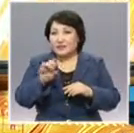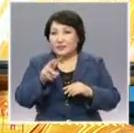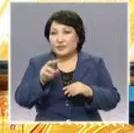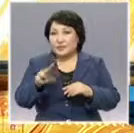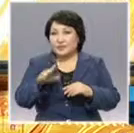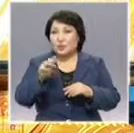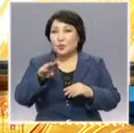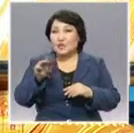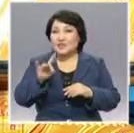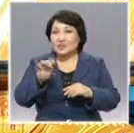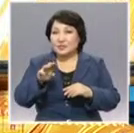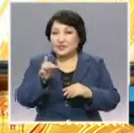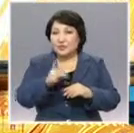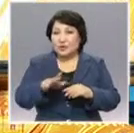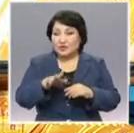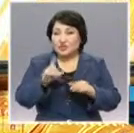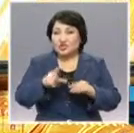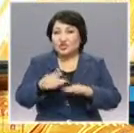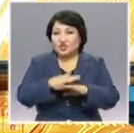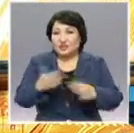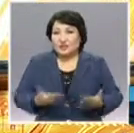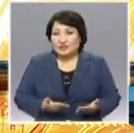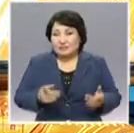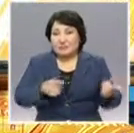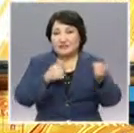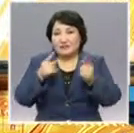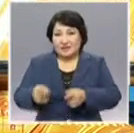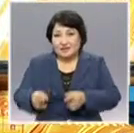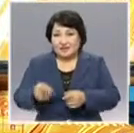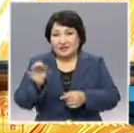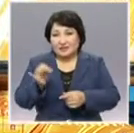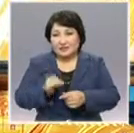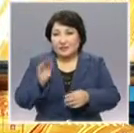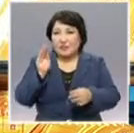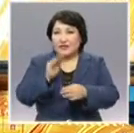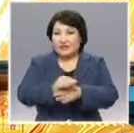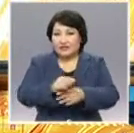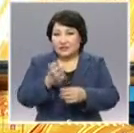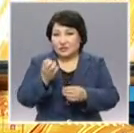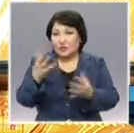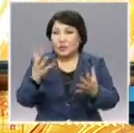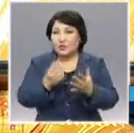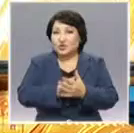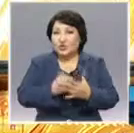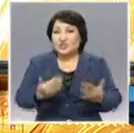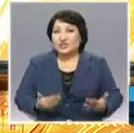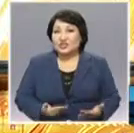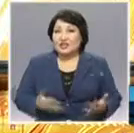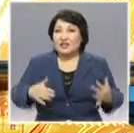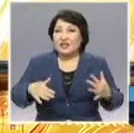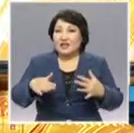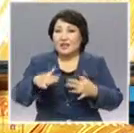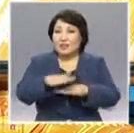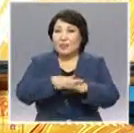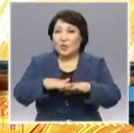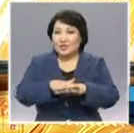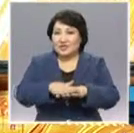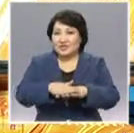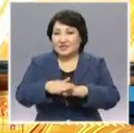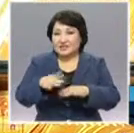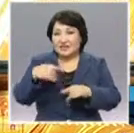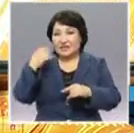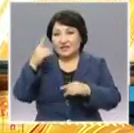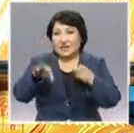жители переселяются. И при том еще они добавочно получают жилплощадь. Лишний квадратный метр, потому